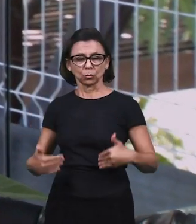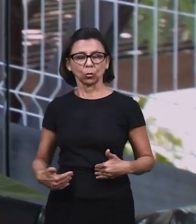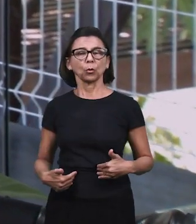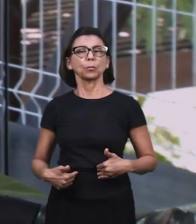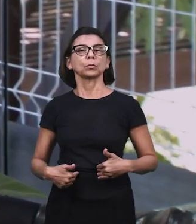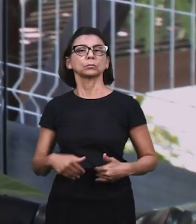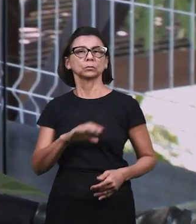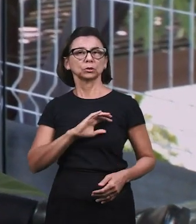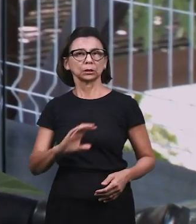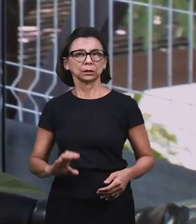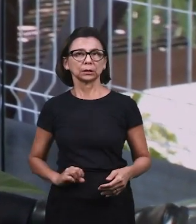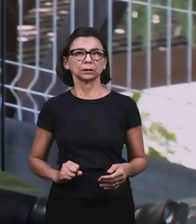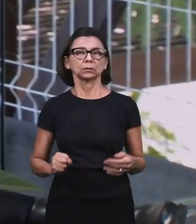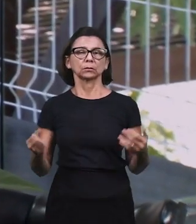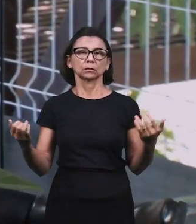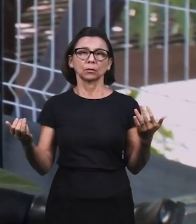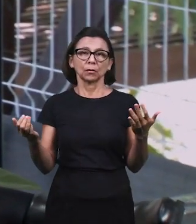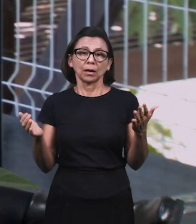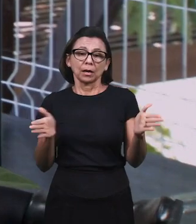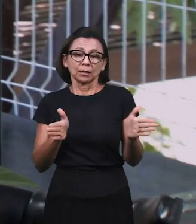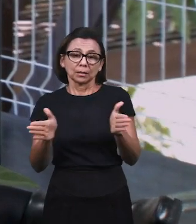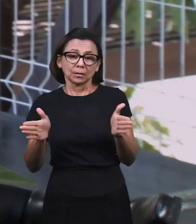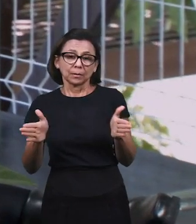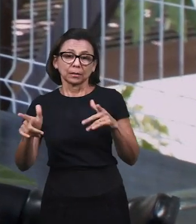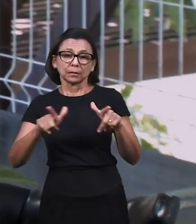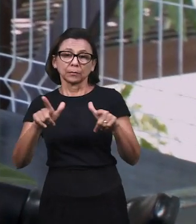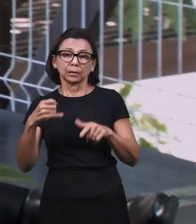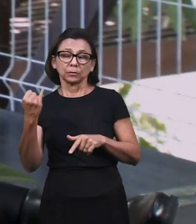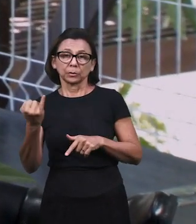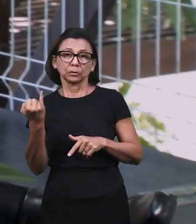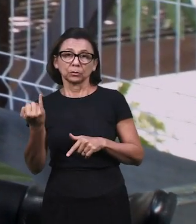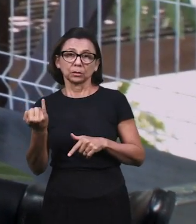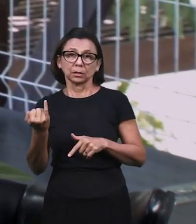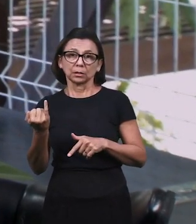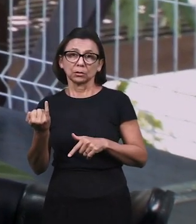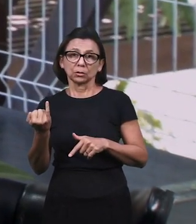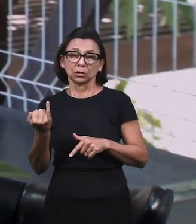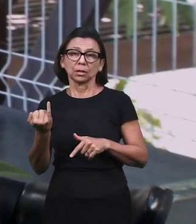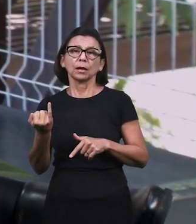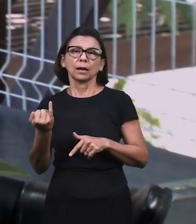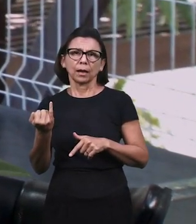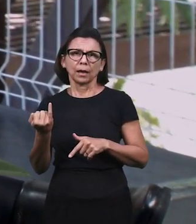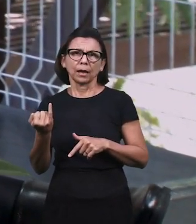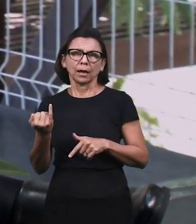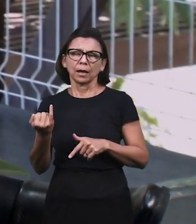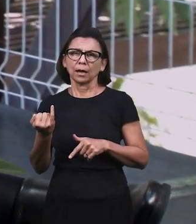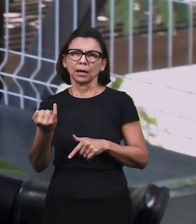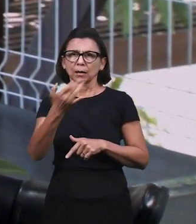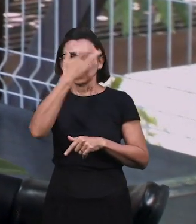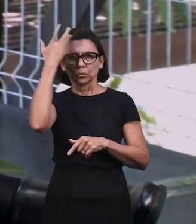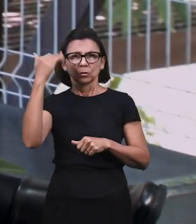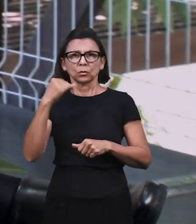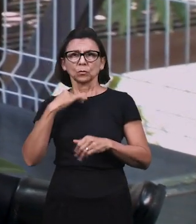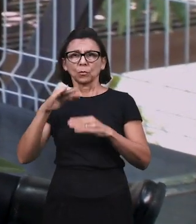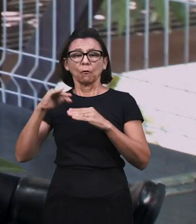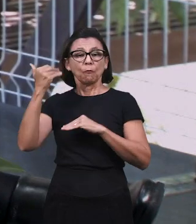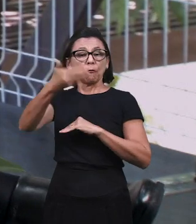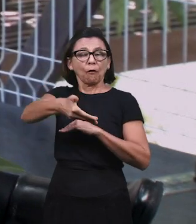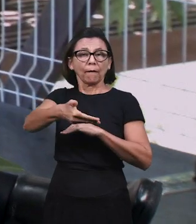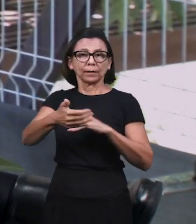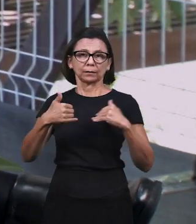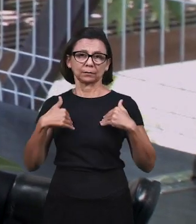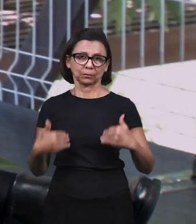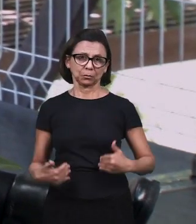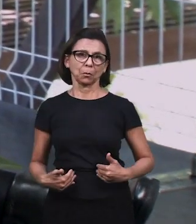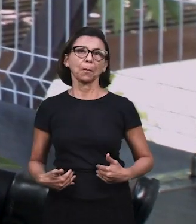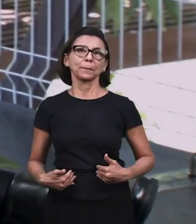d'accessibilité dirigé par le Saint-Esprit pour le jour de l'Église, afin que personne ne sorte dehors